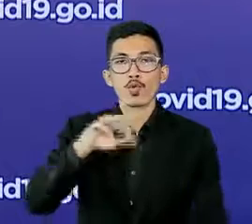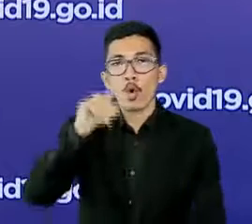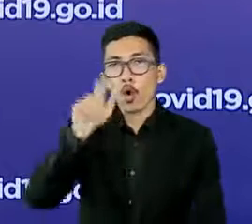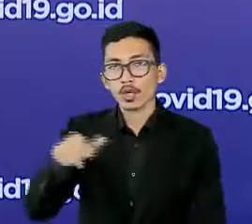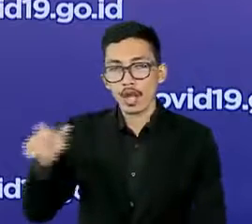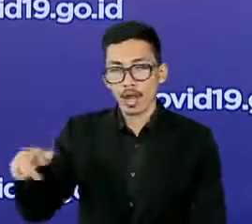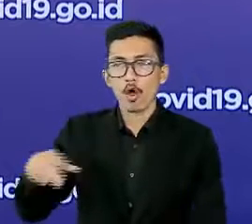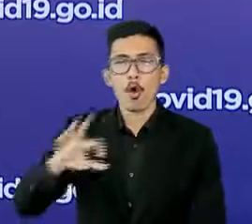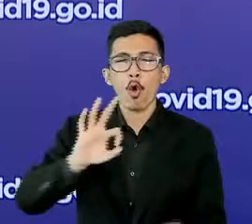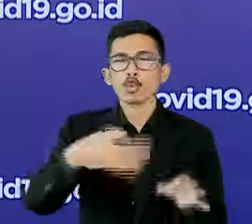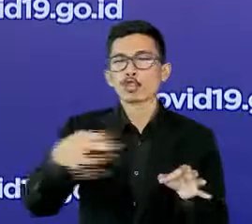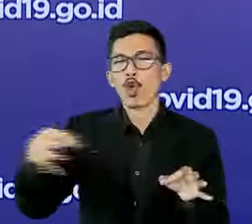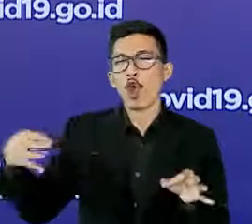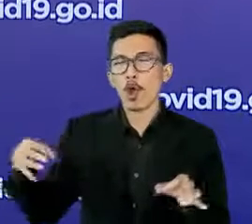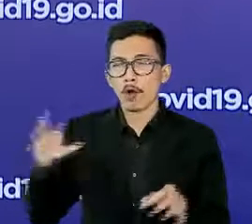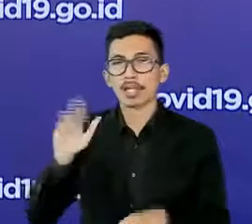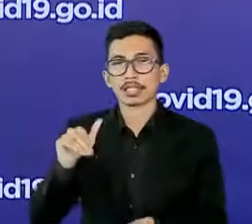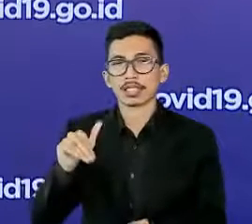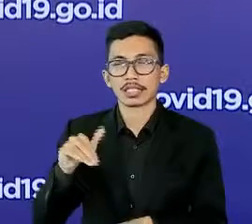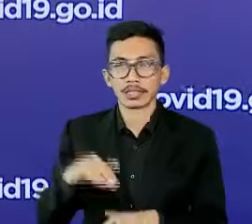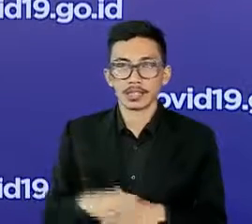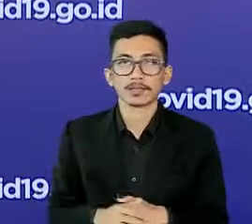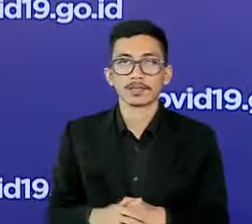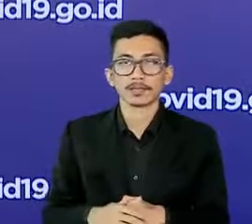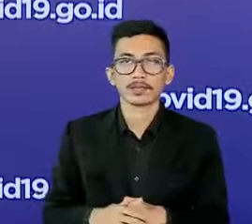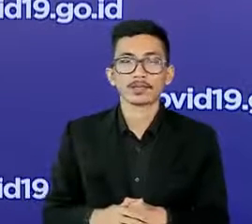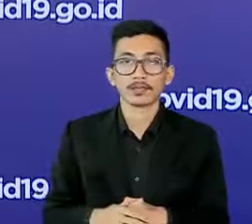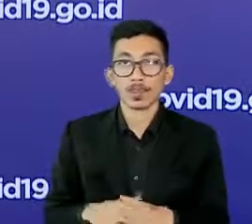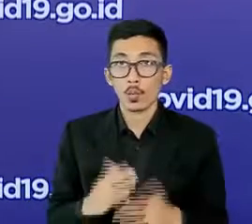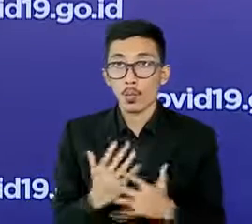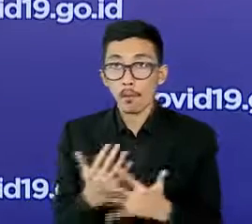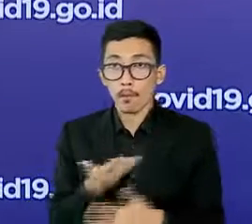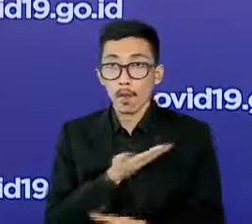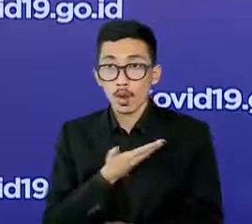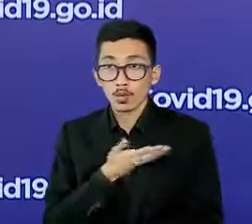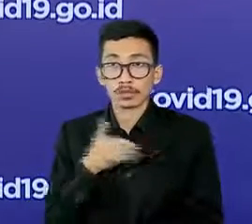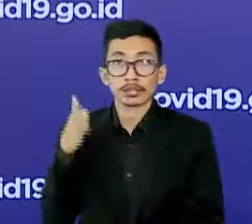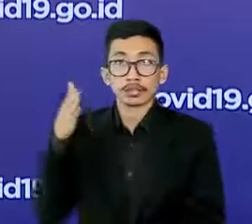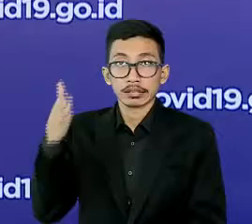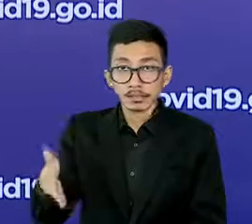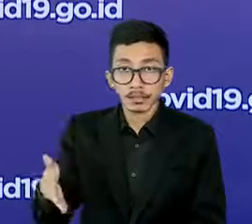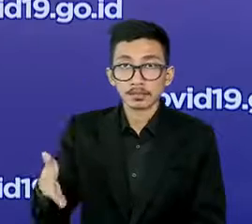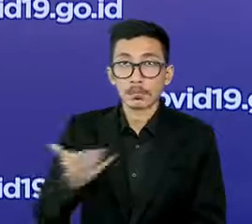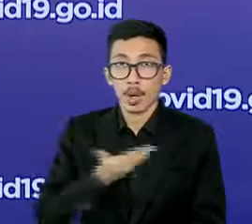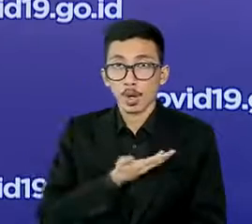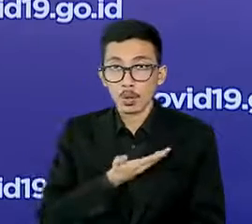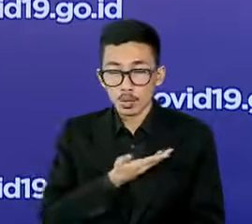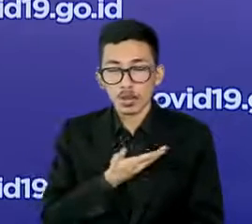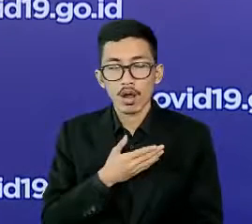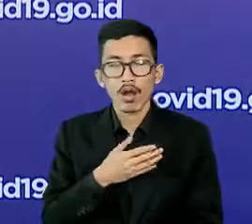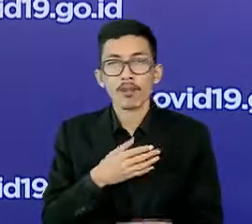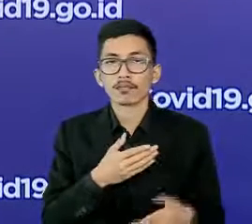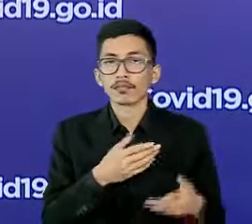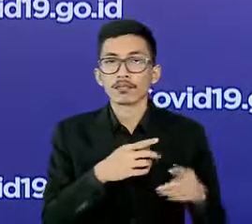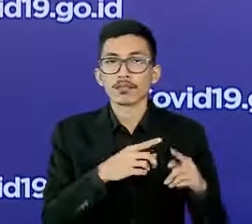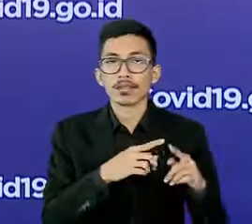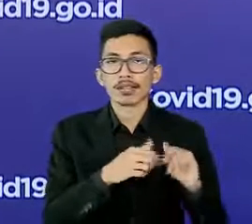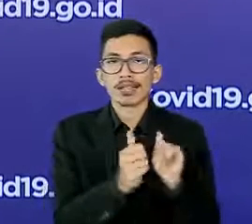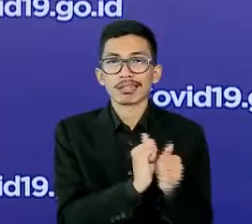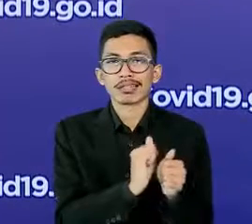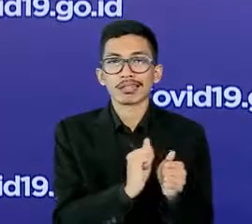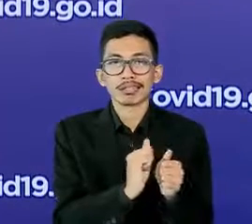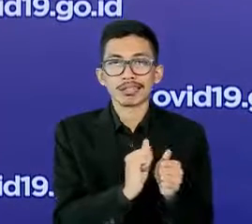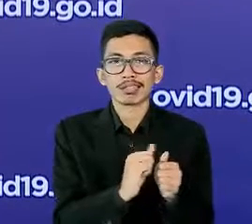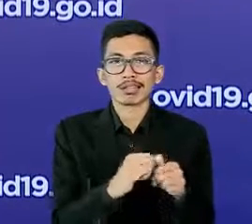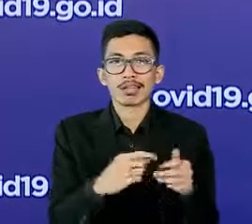kosong dari apabila warga ingin masuk ke sana cukup membawa keterangan hasil rapid test saja